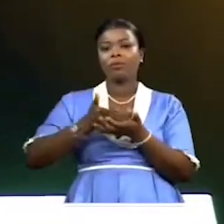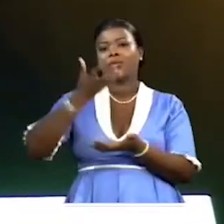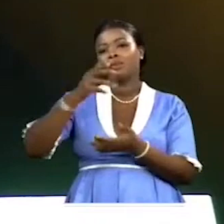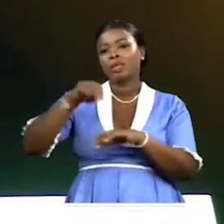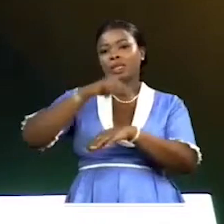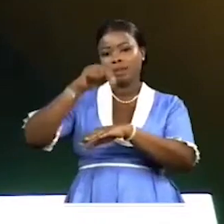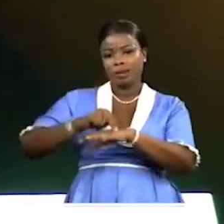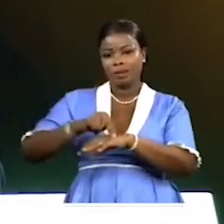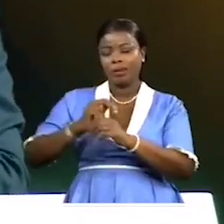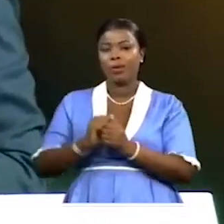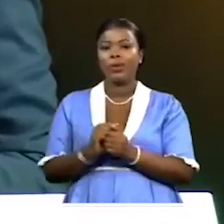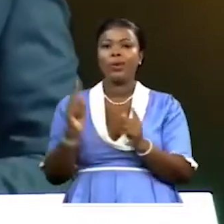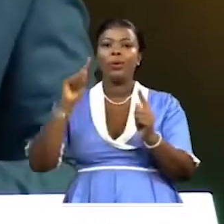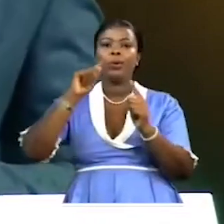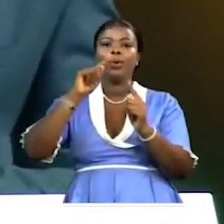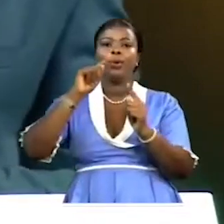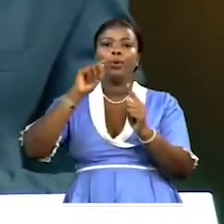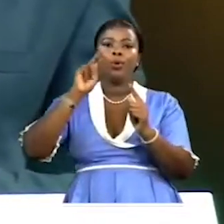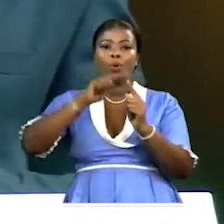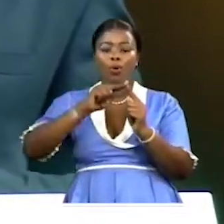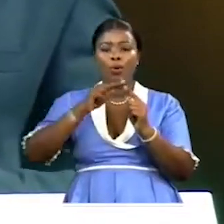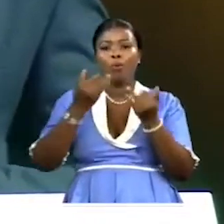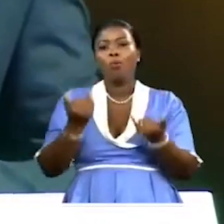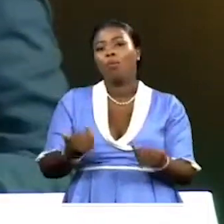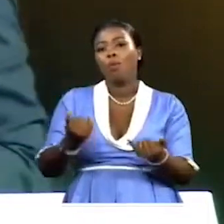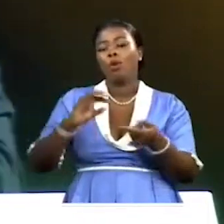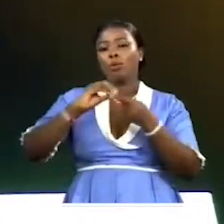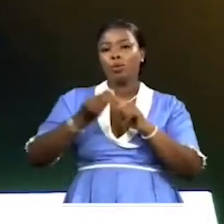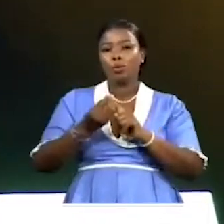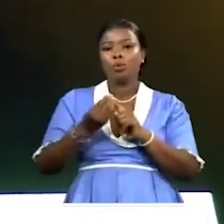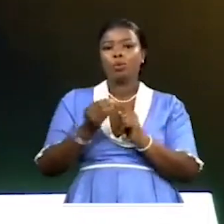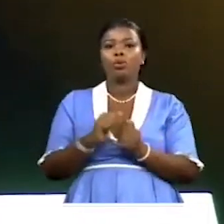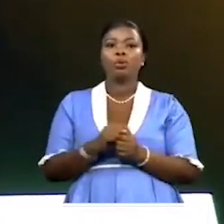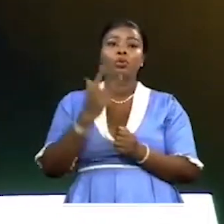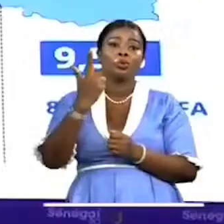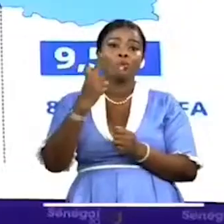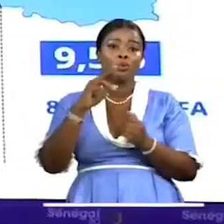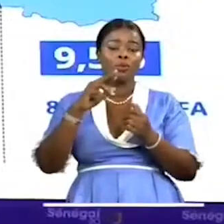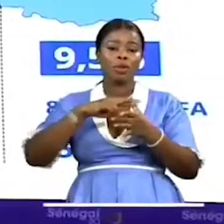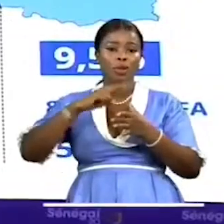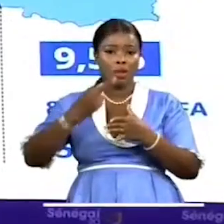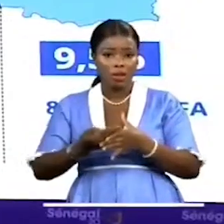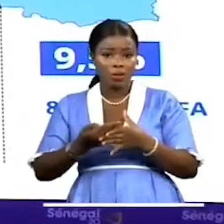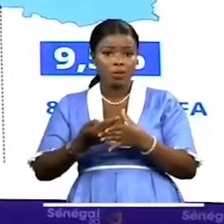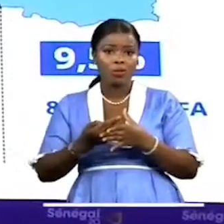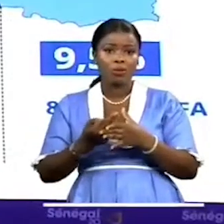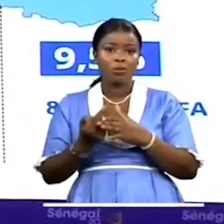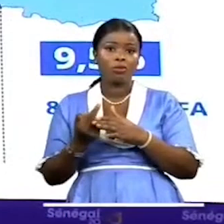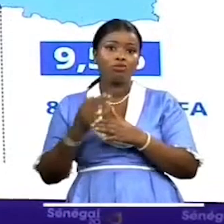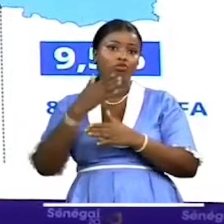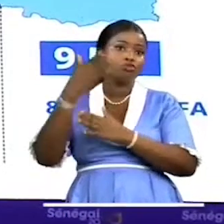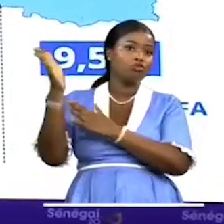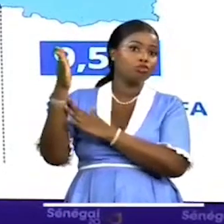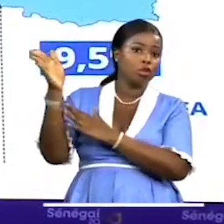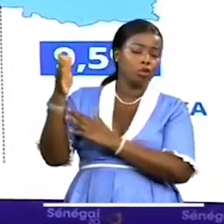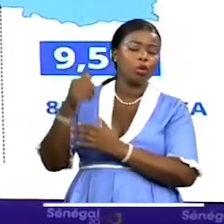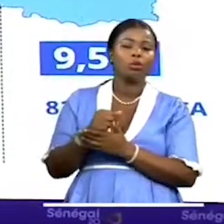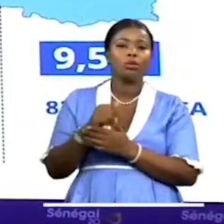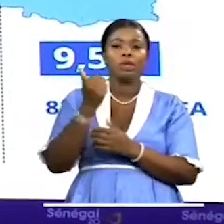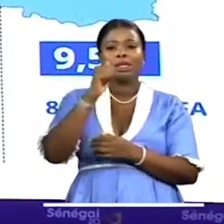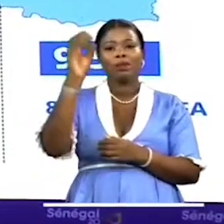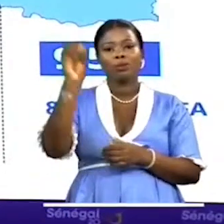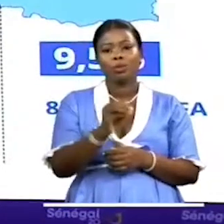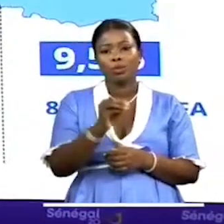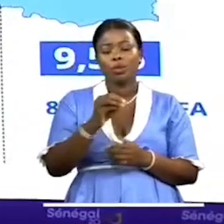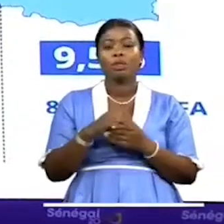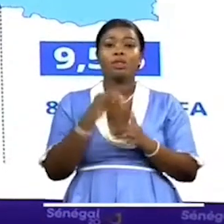nationale au moment où à droite les trois régions qui sont à droite Tamba Matam et Kedougou c'est pratiquement 10 %.